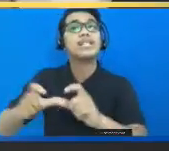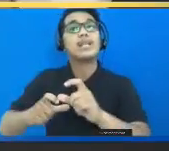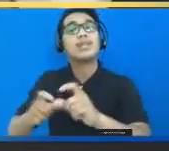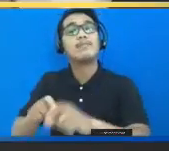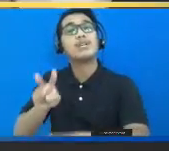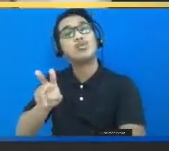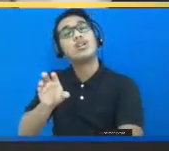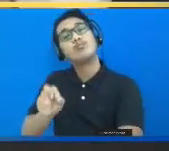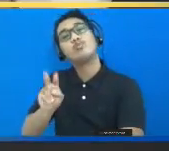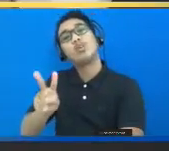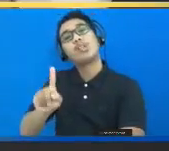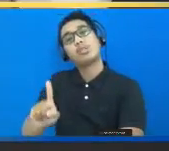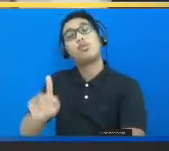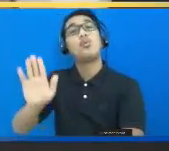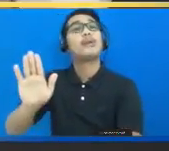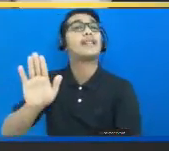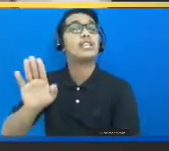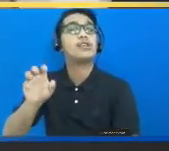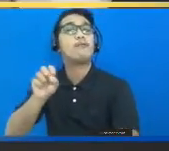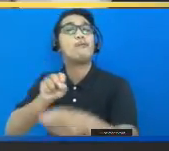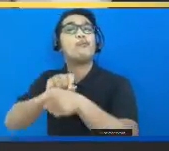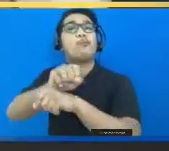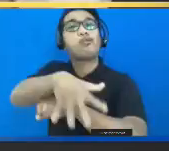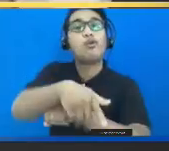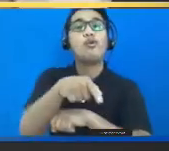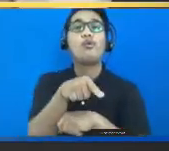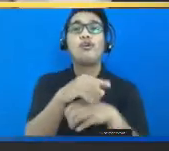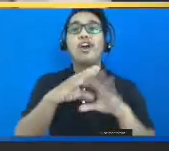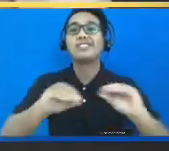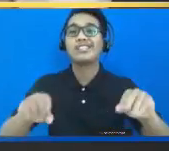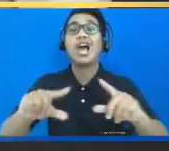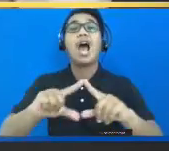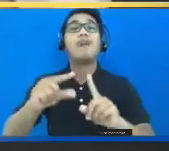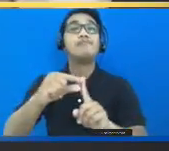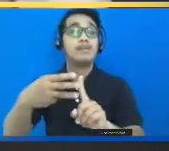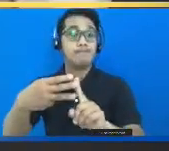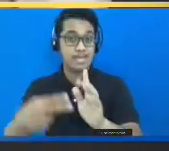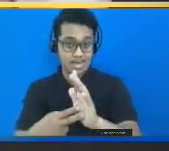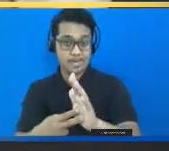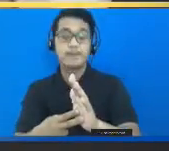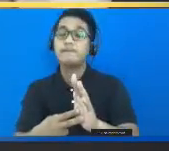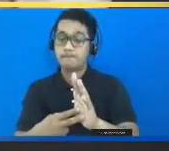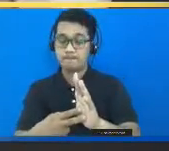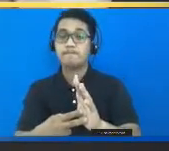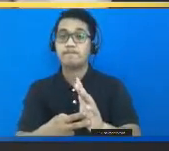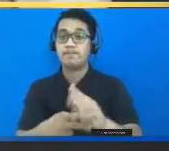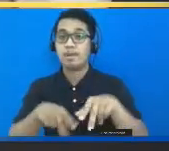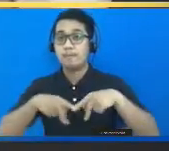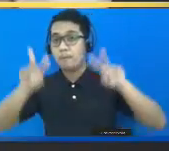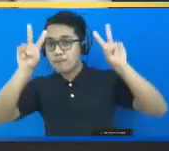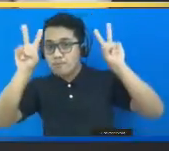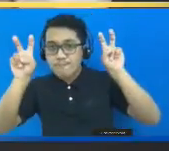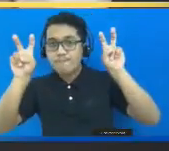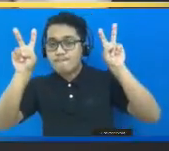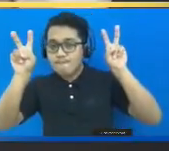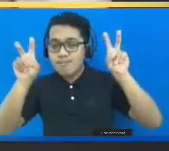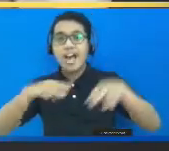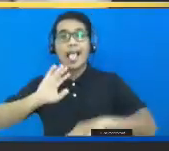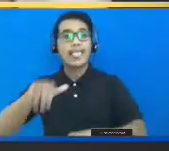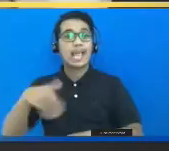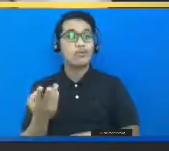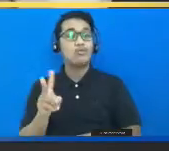yang tentu nanti juga akan berdampak kepada kinerja APBN juga dalam konteks untuk bicara Tahun